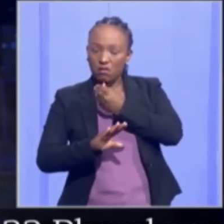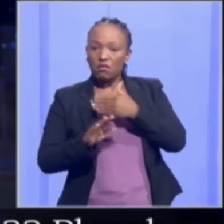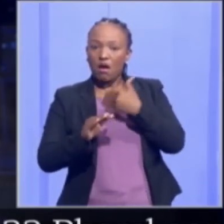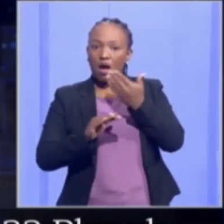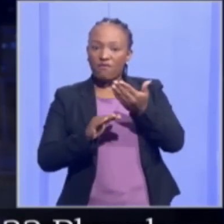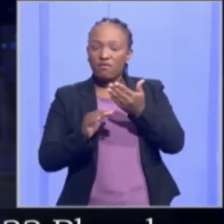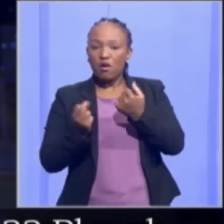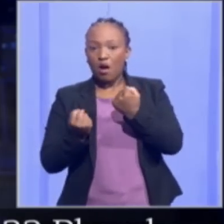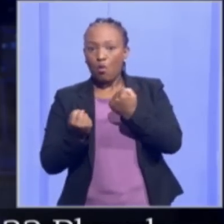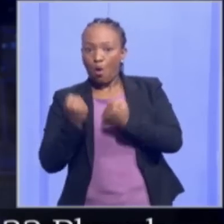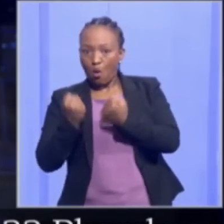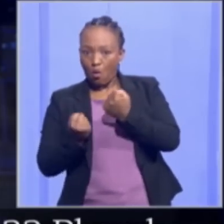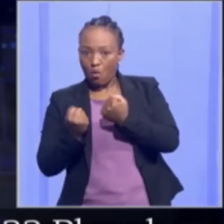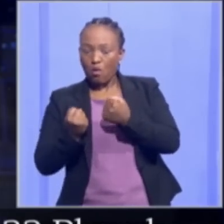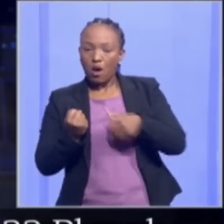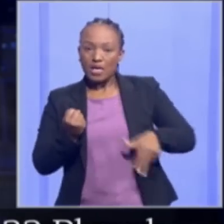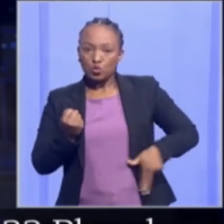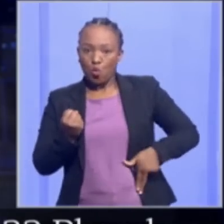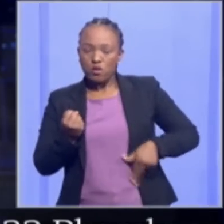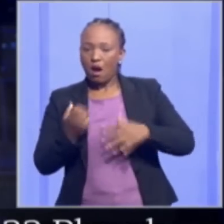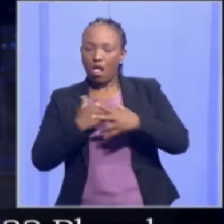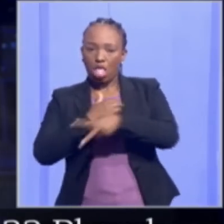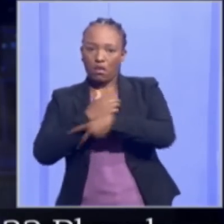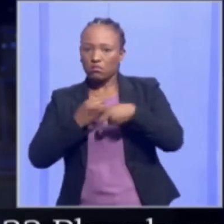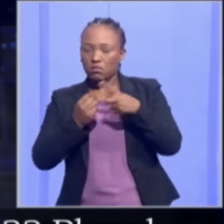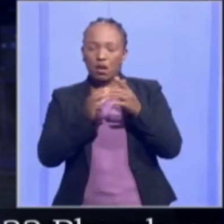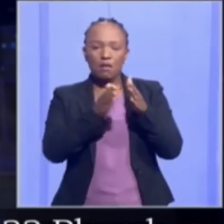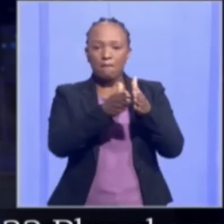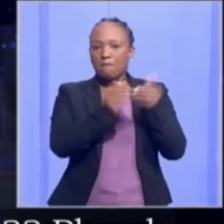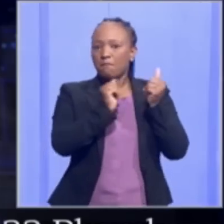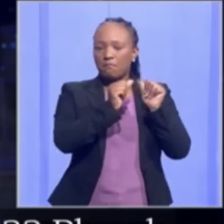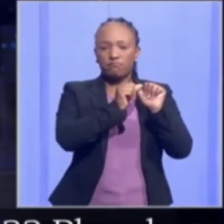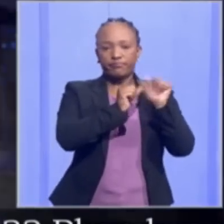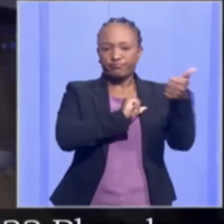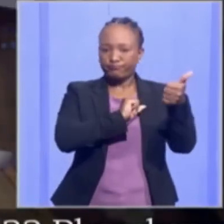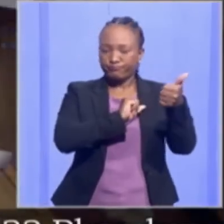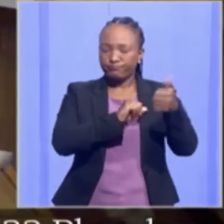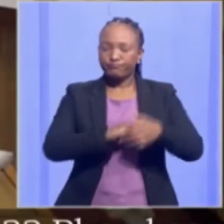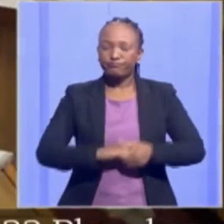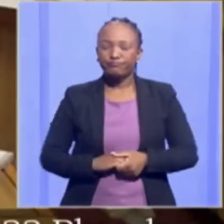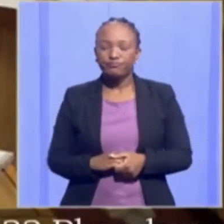koloi le ya mofu le sethunya sa hae sa mosebetsi.